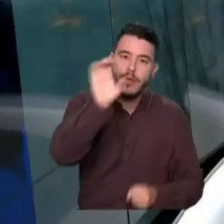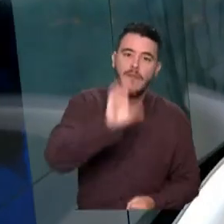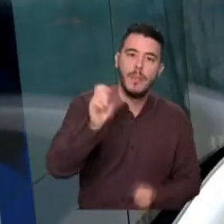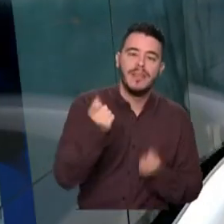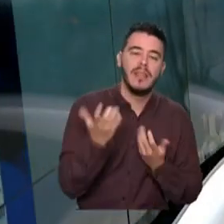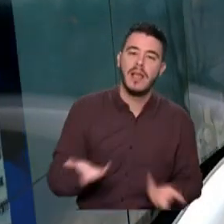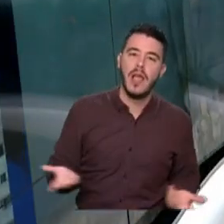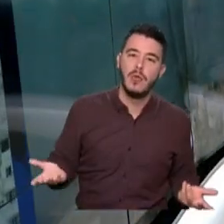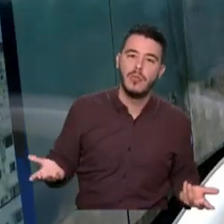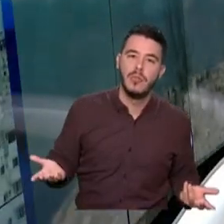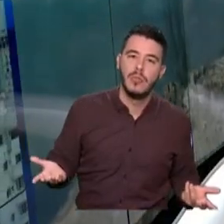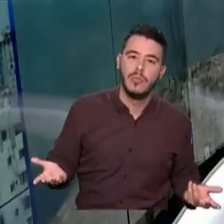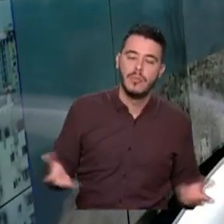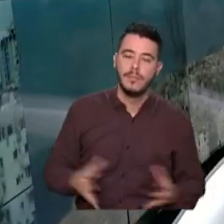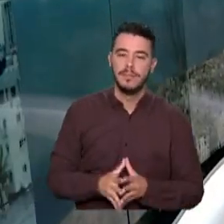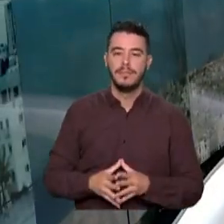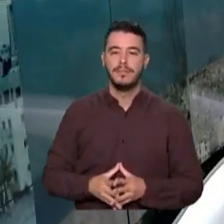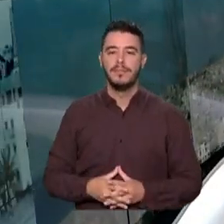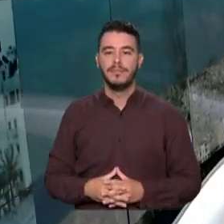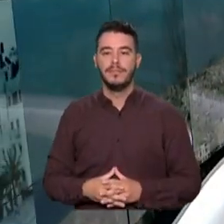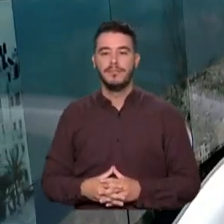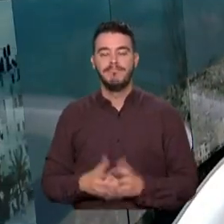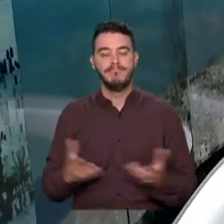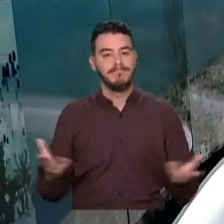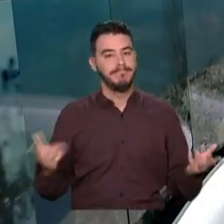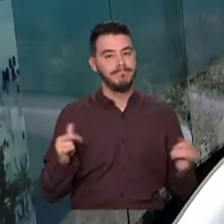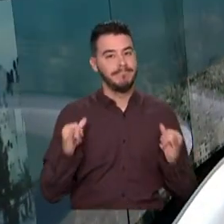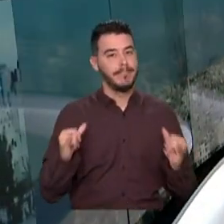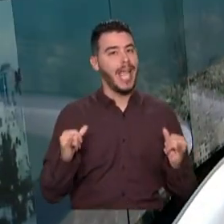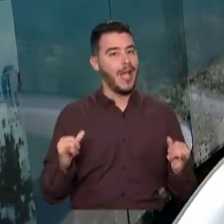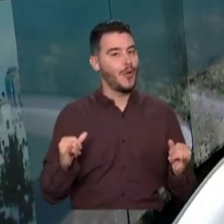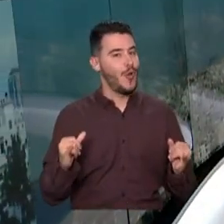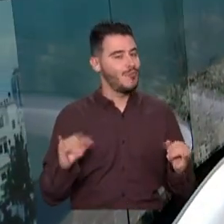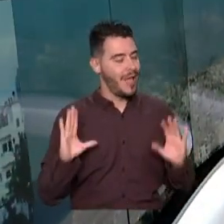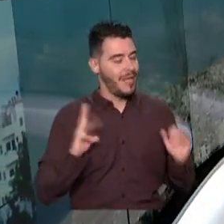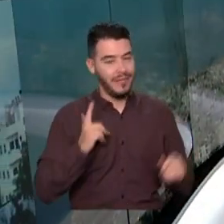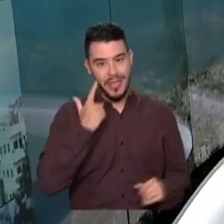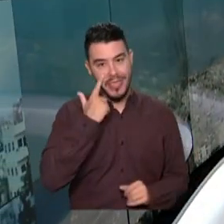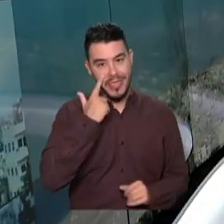στην αρχή, φίλες και φίλοι. Είμαστε μόνο στην αρχή μιας πάρα πολύ δύσκολης κατάστασης.